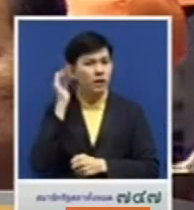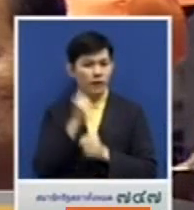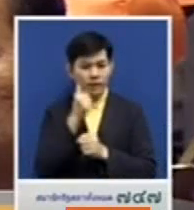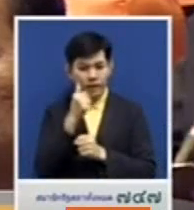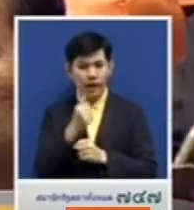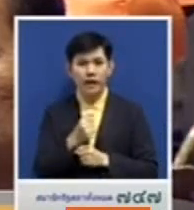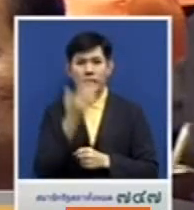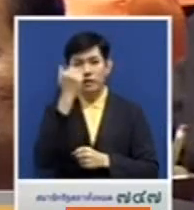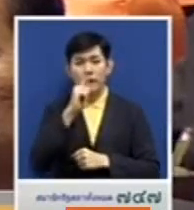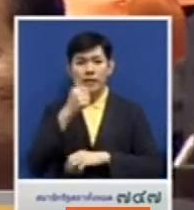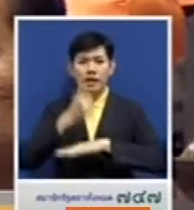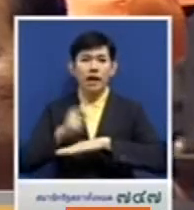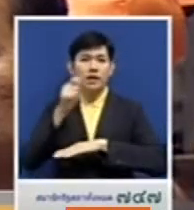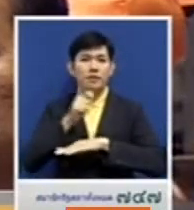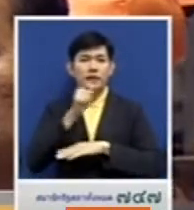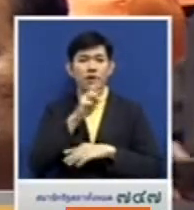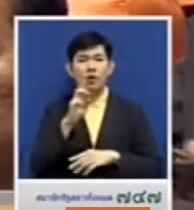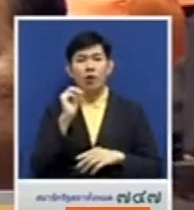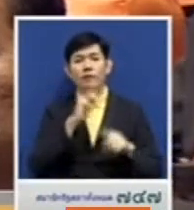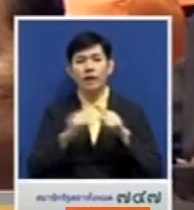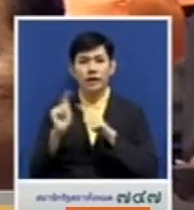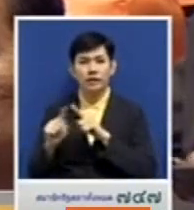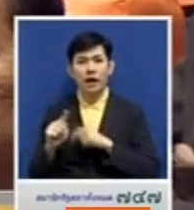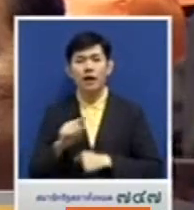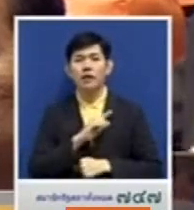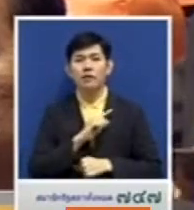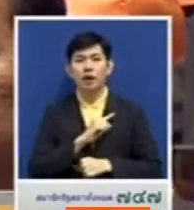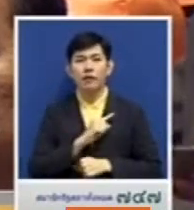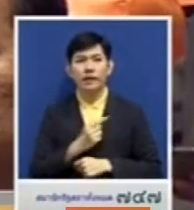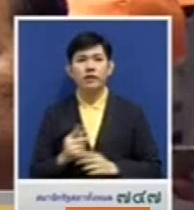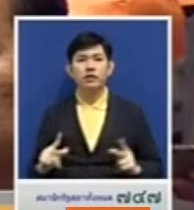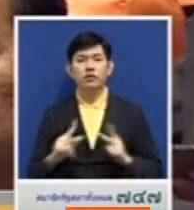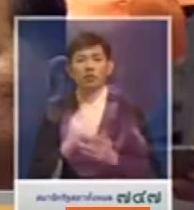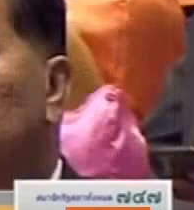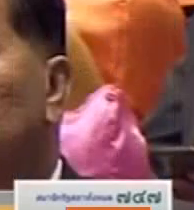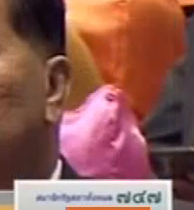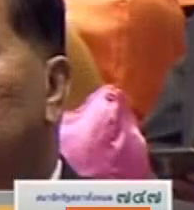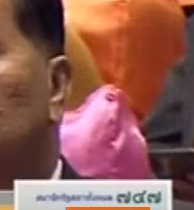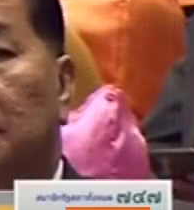ท่านเป็นอธิบดีมาหลายกรมก็ท่านให้อุตมะไปอยู่กระทรวงแรงงานก็เหมาะสมดีนะครับ